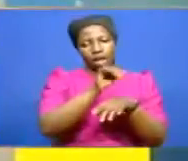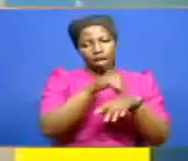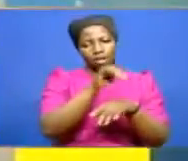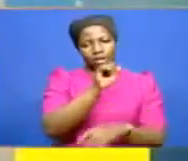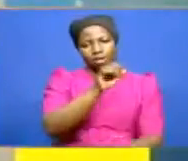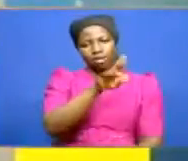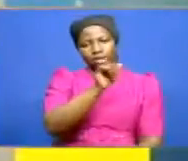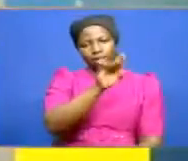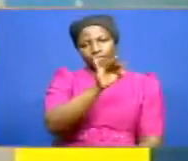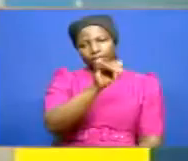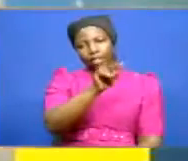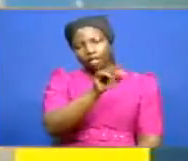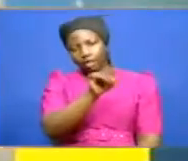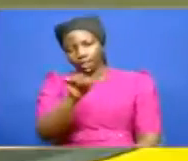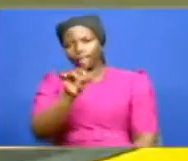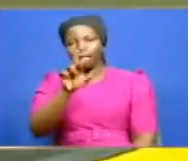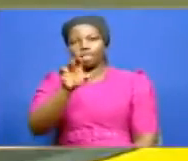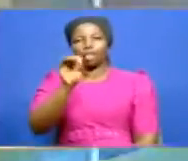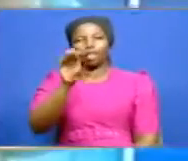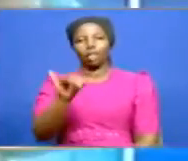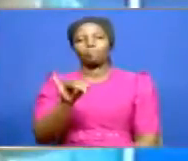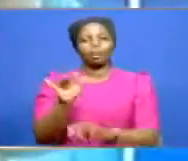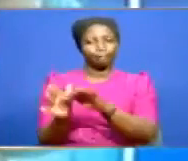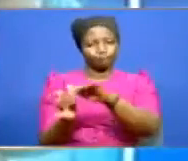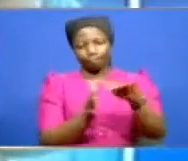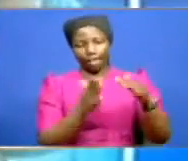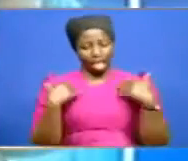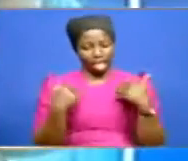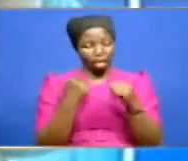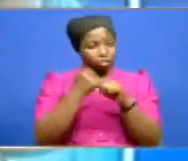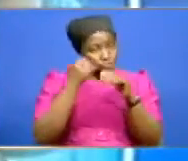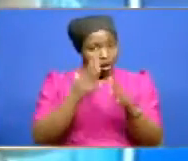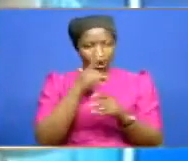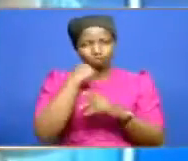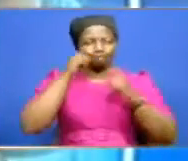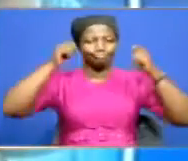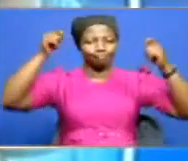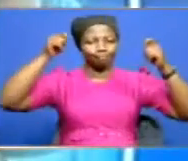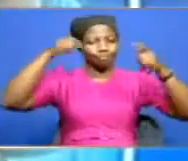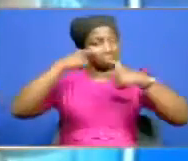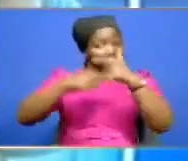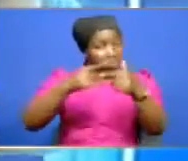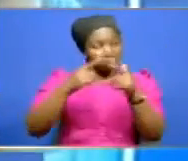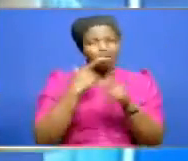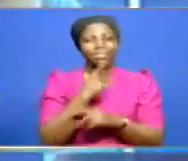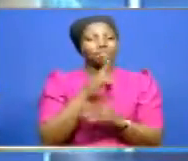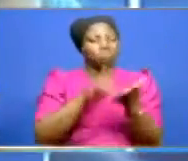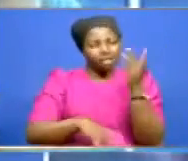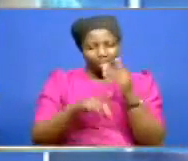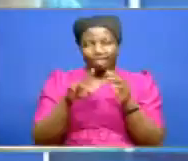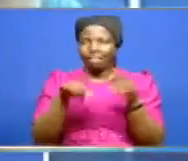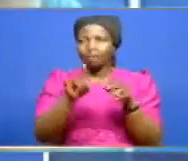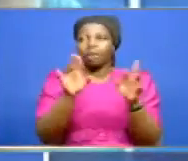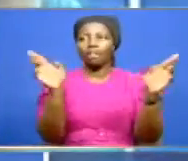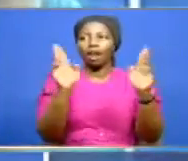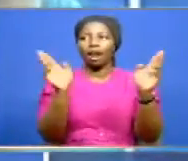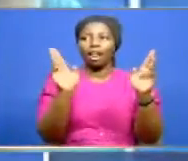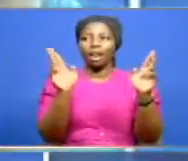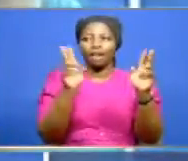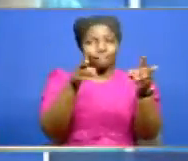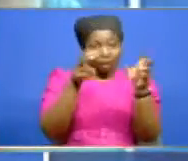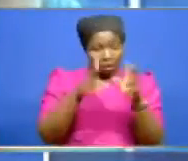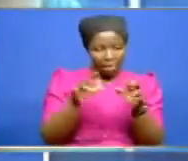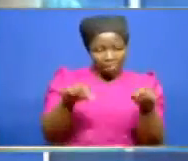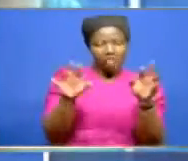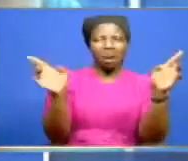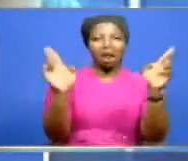Sarafin_Robi. Mtazamaji, tukianza ni kwa wahudumu wa afya wanaogoma wamesema wako tayari, mtazamaji, wako tayari kwa